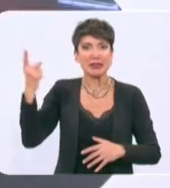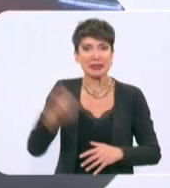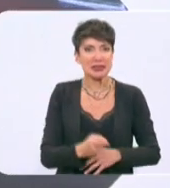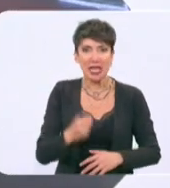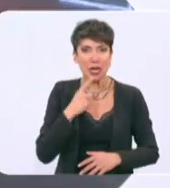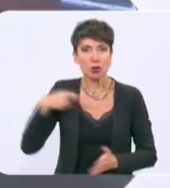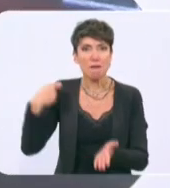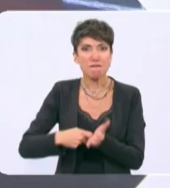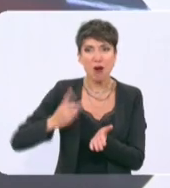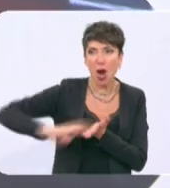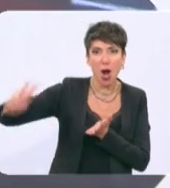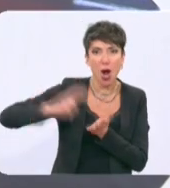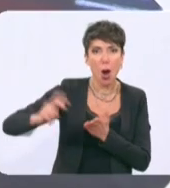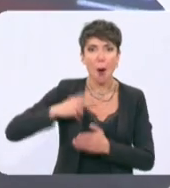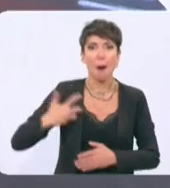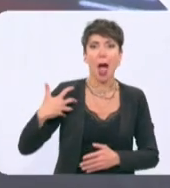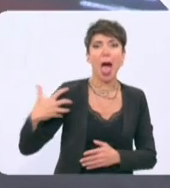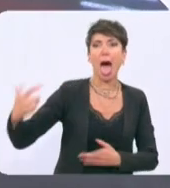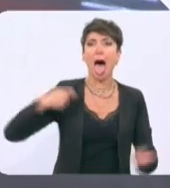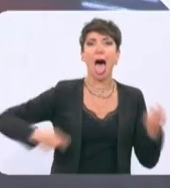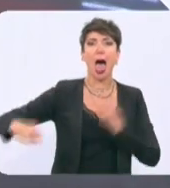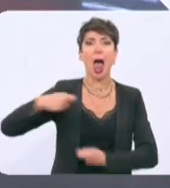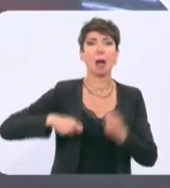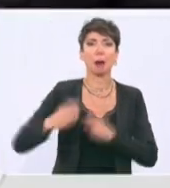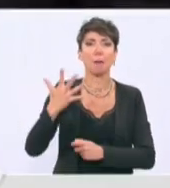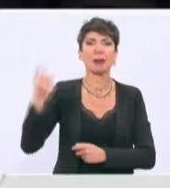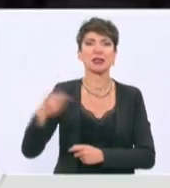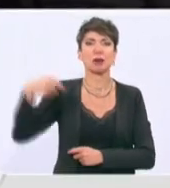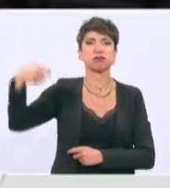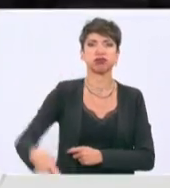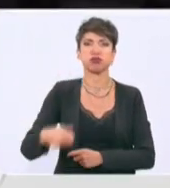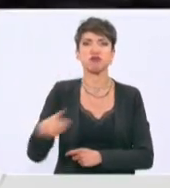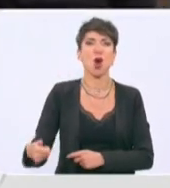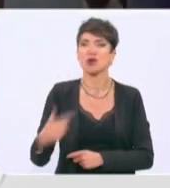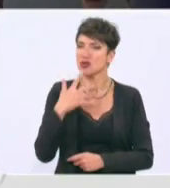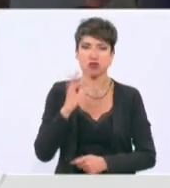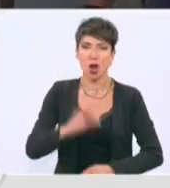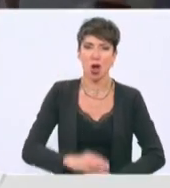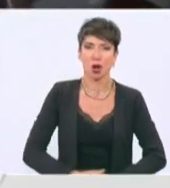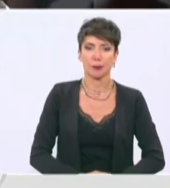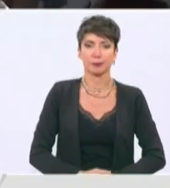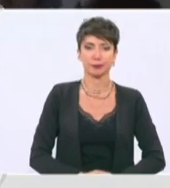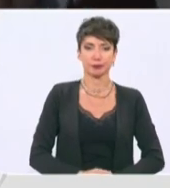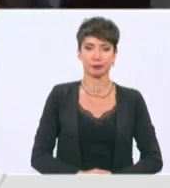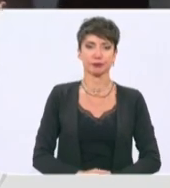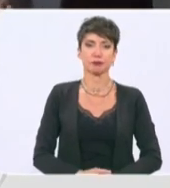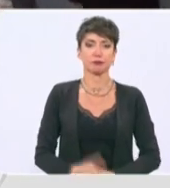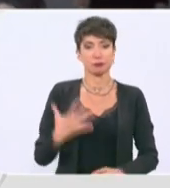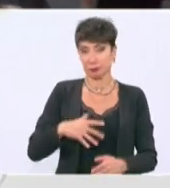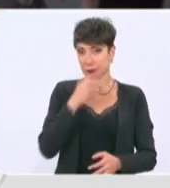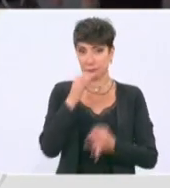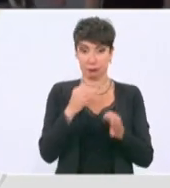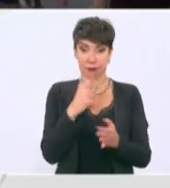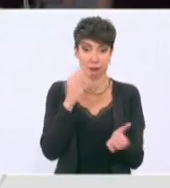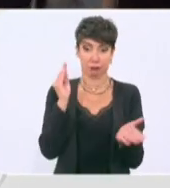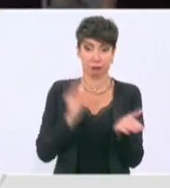μόλις το 5% τα μεγάλα επιχειρηματικά συμφέροντα. Όσο για αυτή την πρόταση, επειδή είναι θέμα τις τελευταίες μέρες. Και επανέρχεται συνεχώς ο